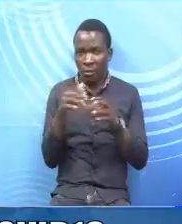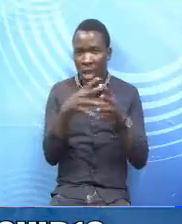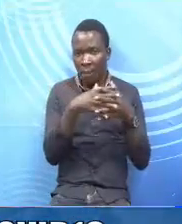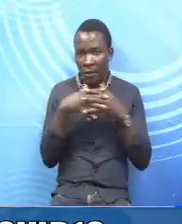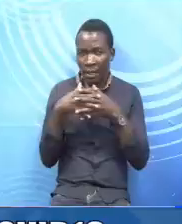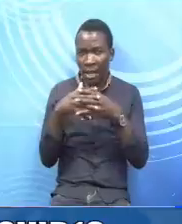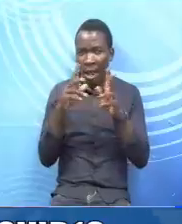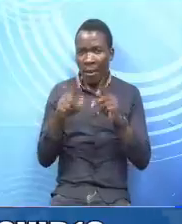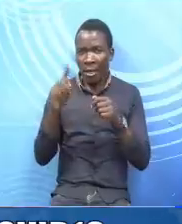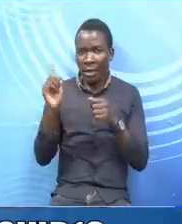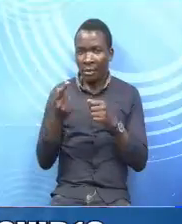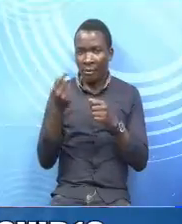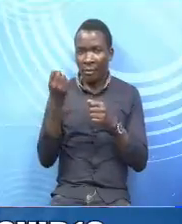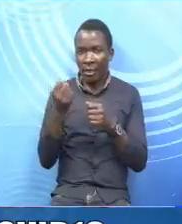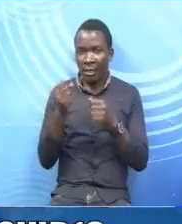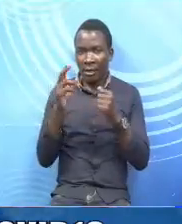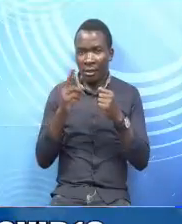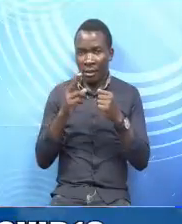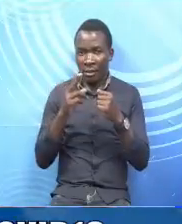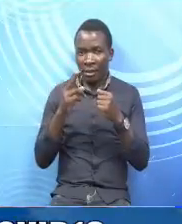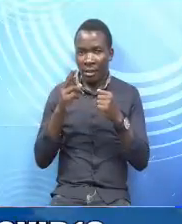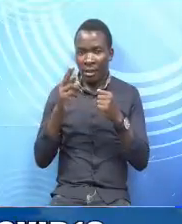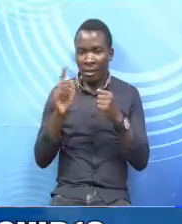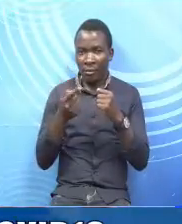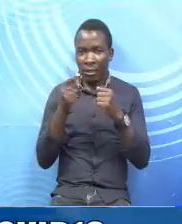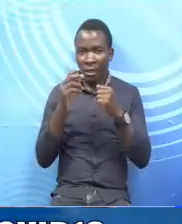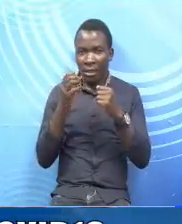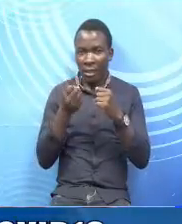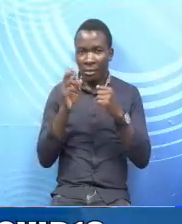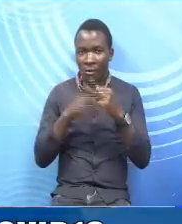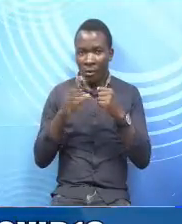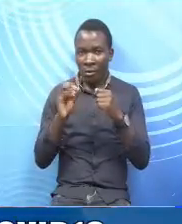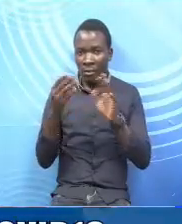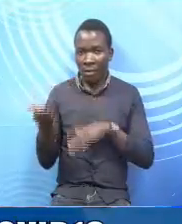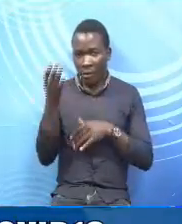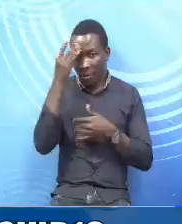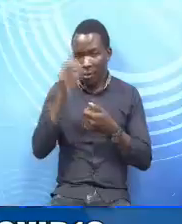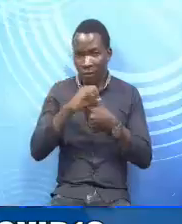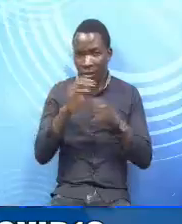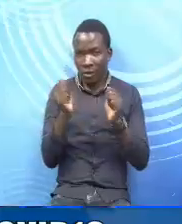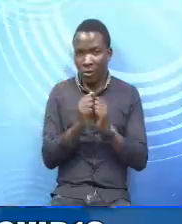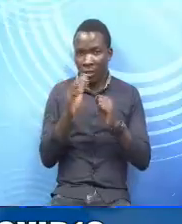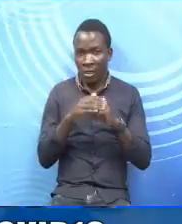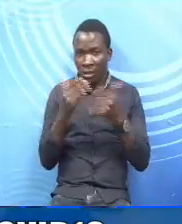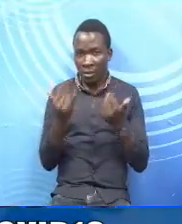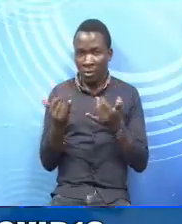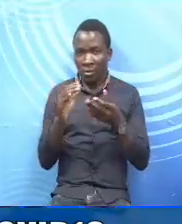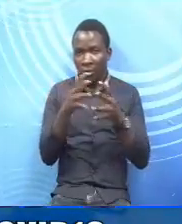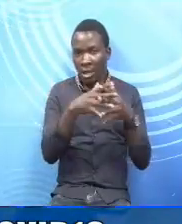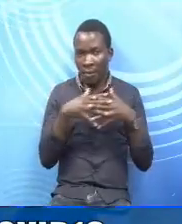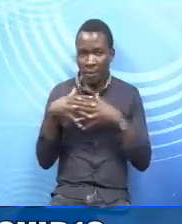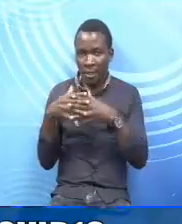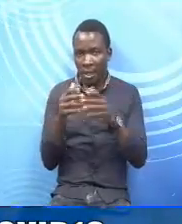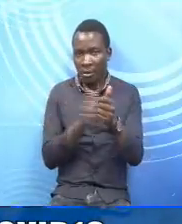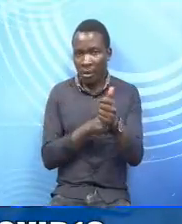Amerika abantu bagera ku 5,570 bamaze gupfa bazize COVID-19 uyu munsi gusa. Leta Zunze Ubumwe za Amerika